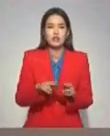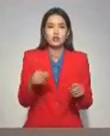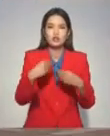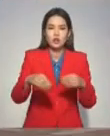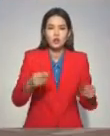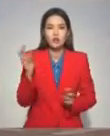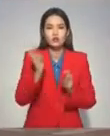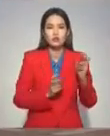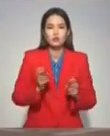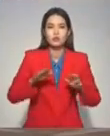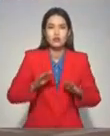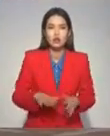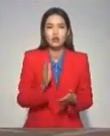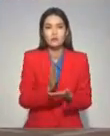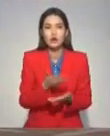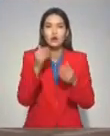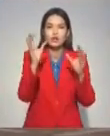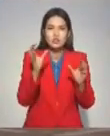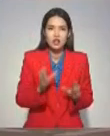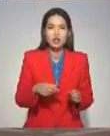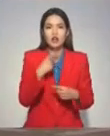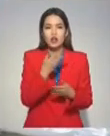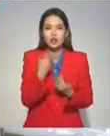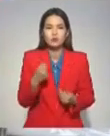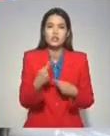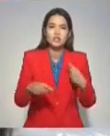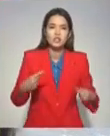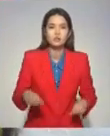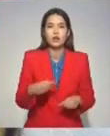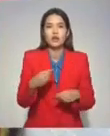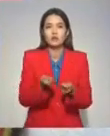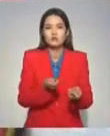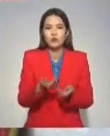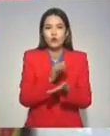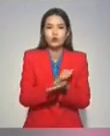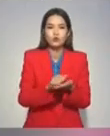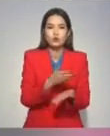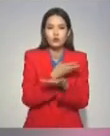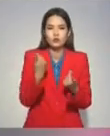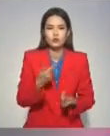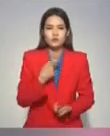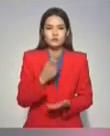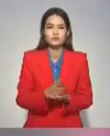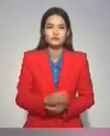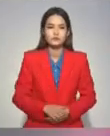өндіруші компанияларын атап, барлығы заңды екенін айтса, кейбірі тауарлардың құжаты жоқ екенін мойындайды.